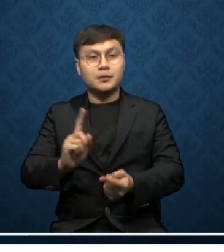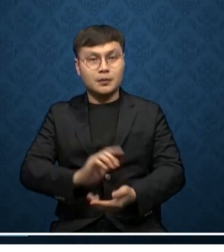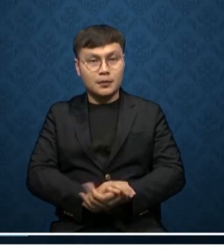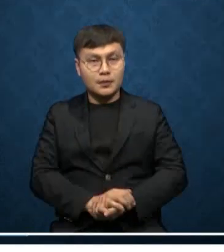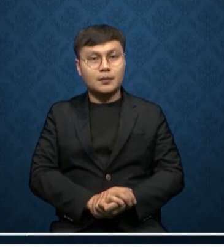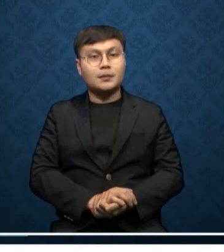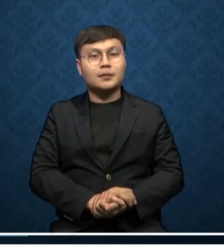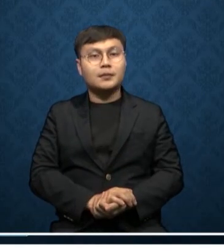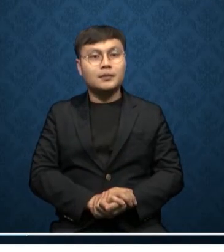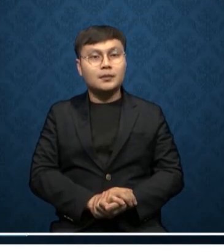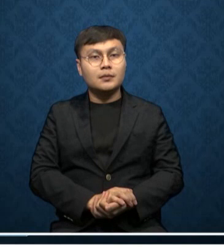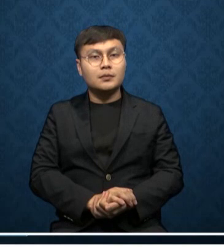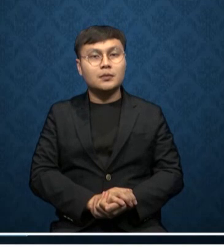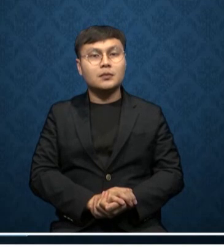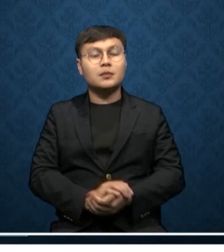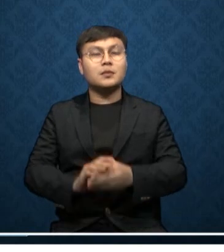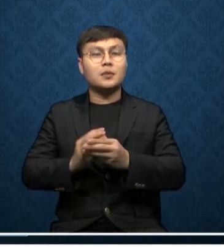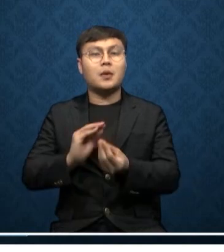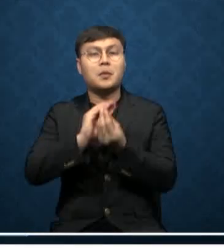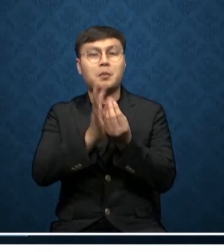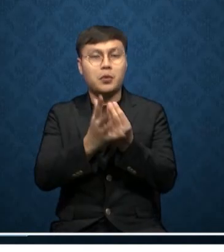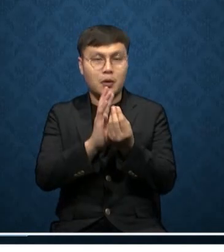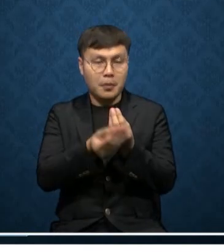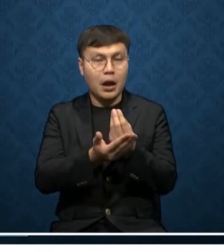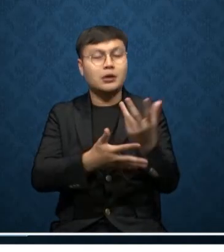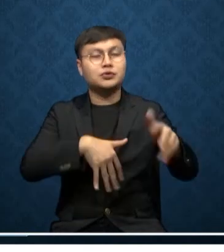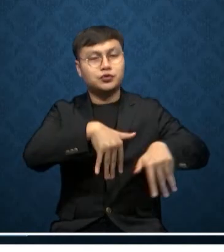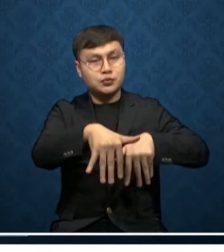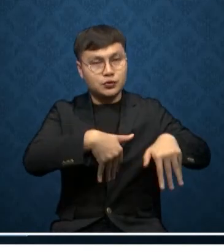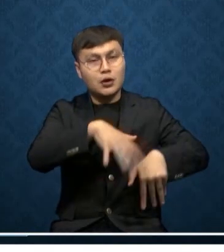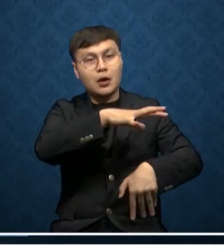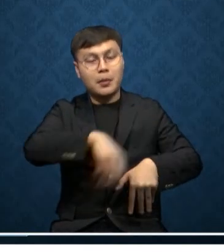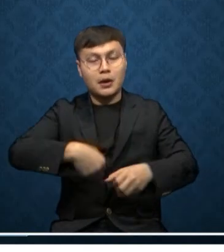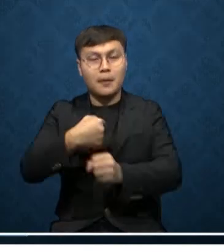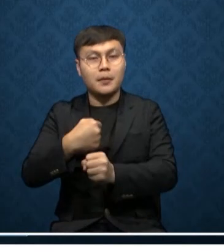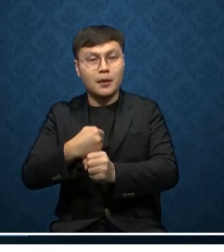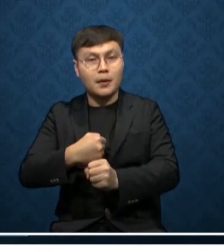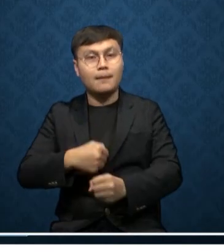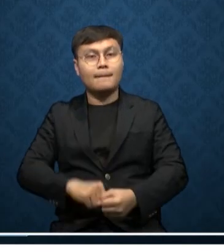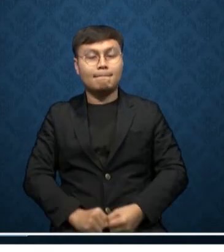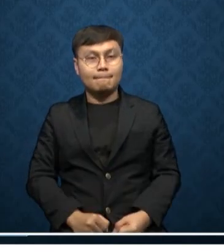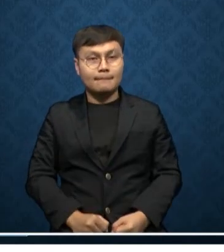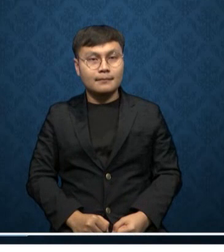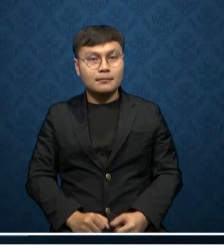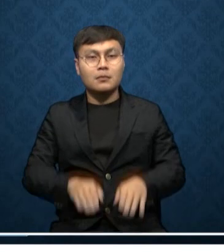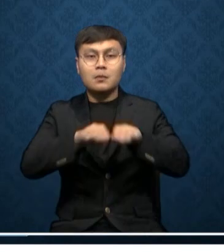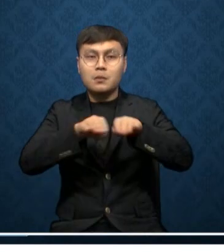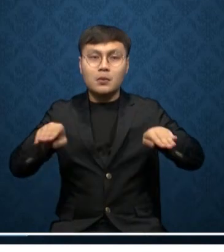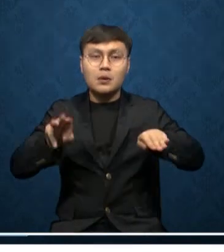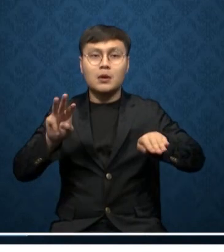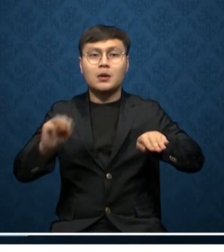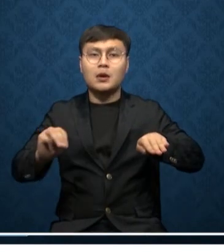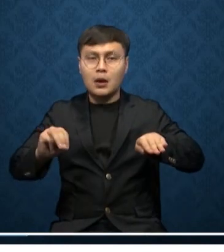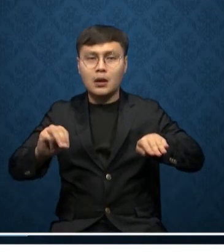ที่หนึ่งนะครับเลือกเอาผลไม้อัตลักษณ์ท้องถิ่นมาดำเนินการเราพบว่าไม่ไม่ยเพยิ่งคุณภาพมาตรฐานไม่เป็นไปตามความ